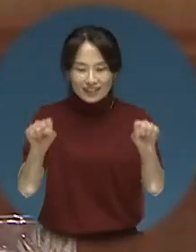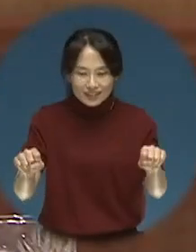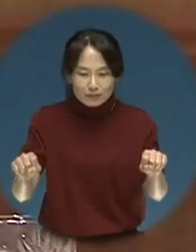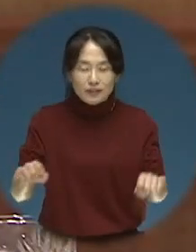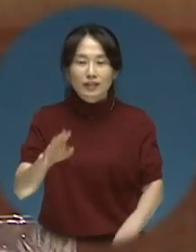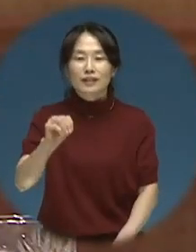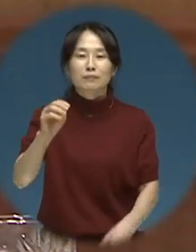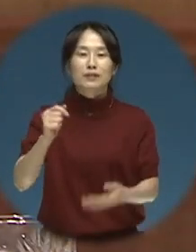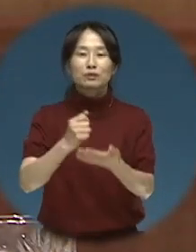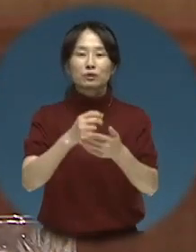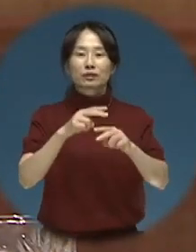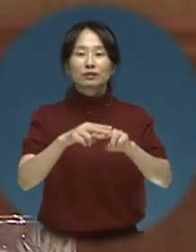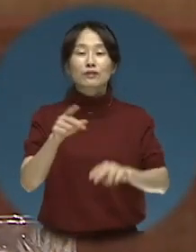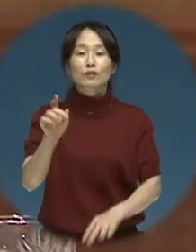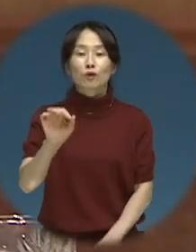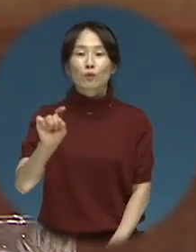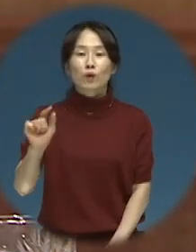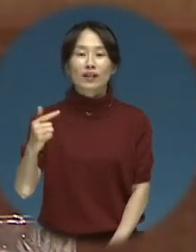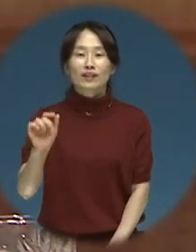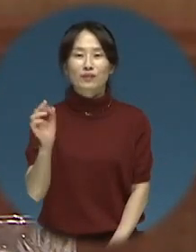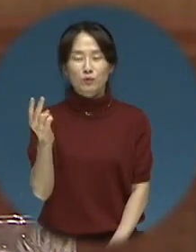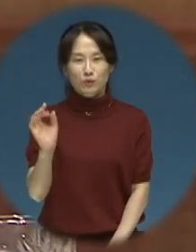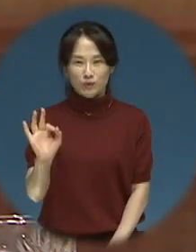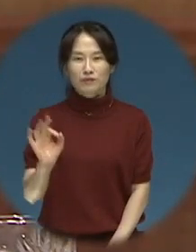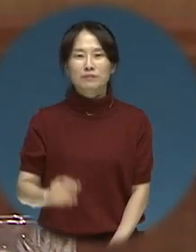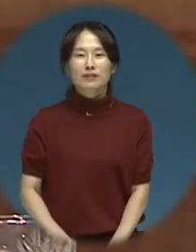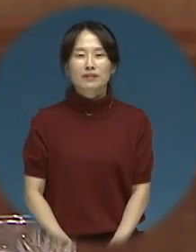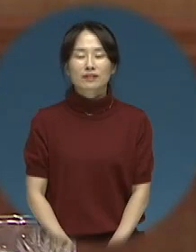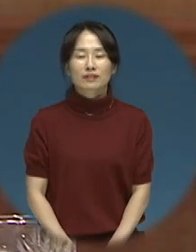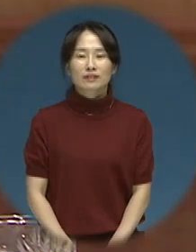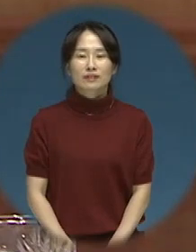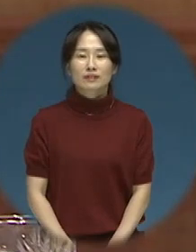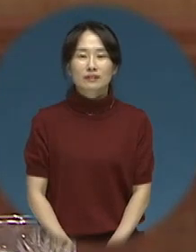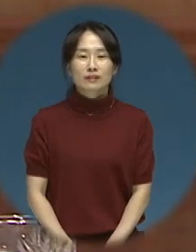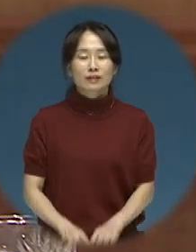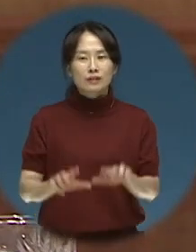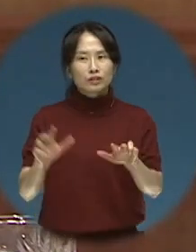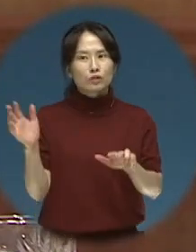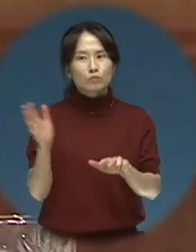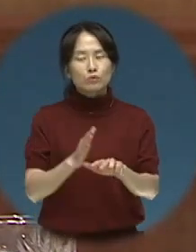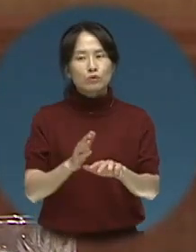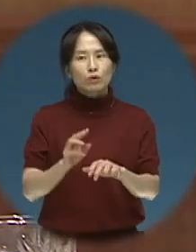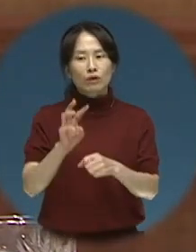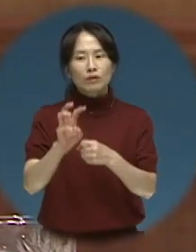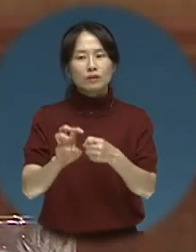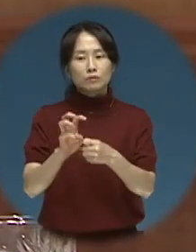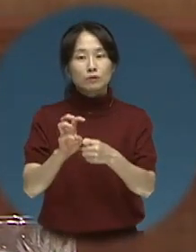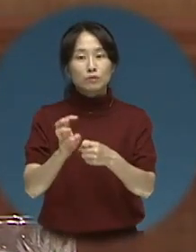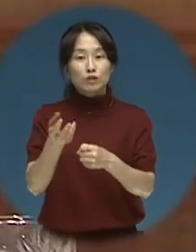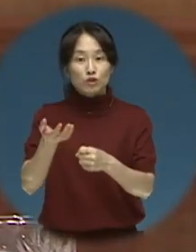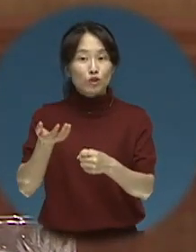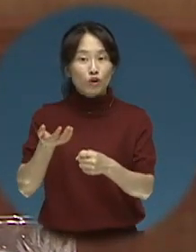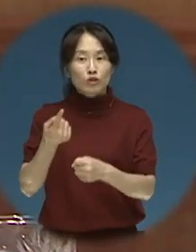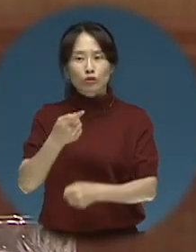여러분 안녕하십니까? EBS 초대석 정관용입니다. 지금으로부터 한 30년쯤 전,